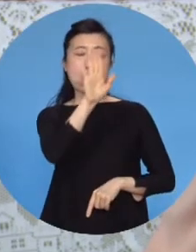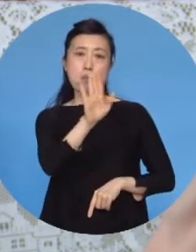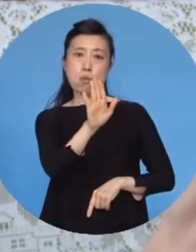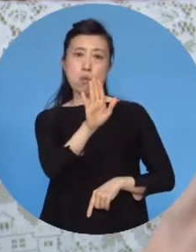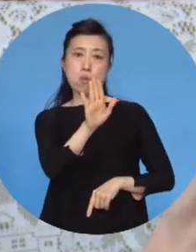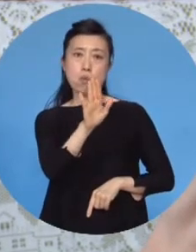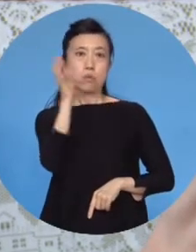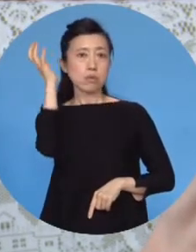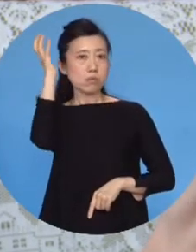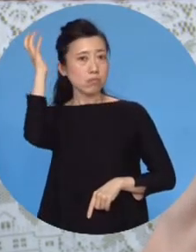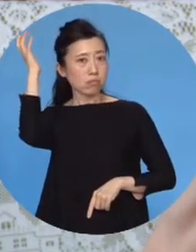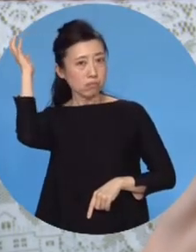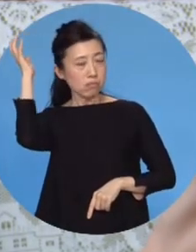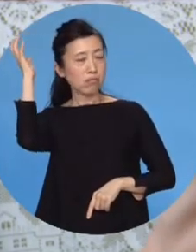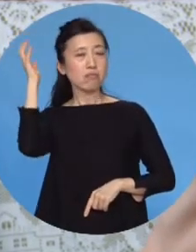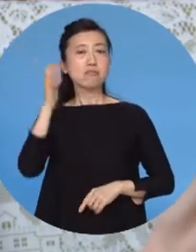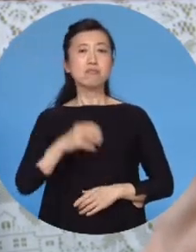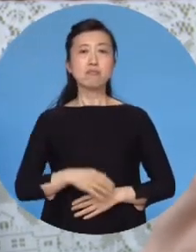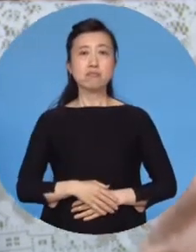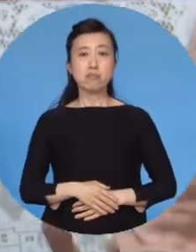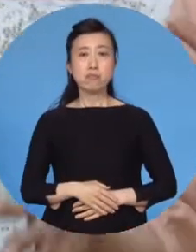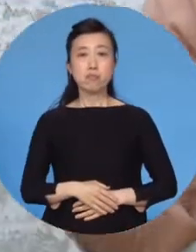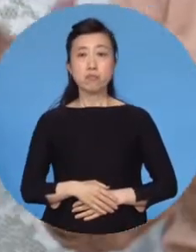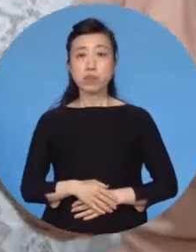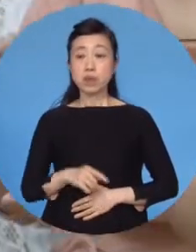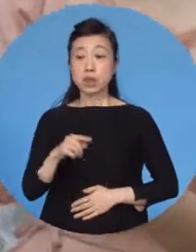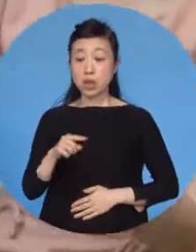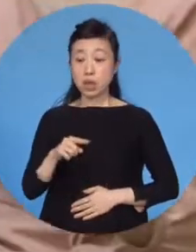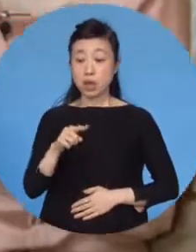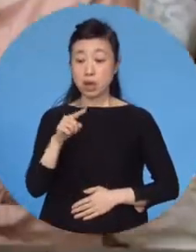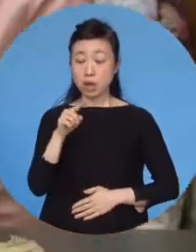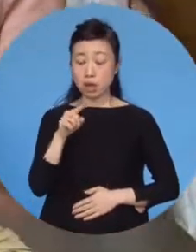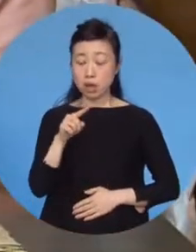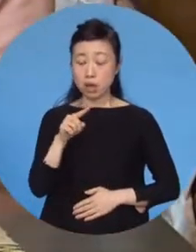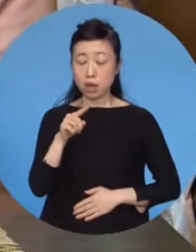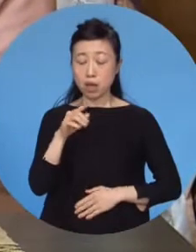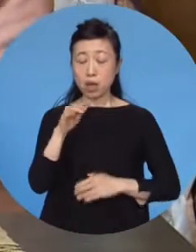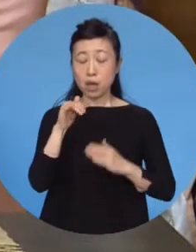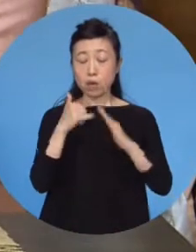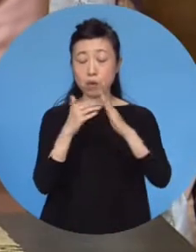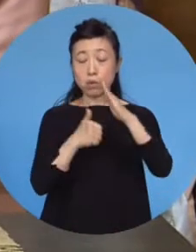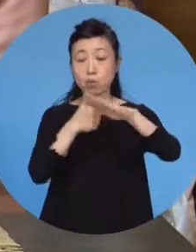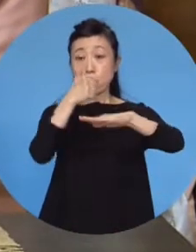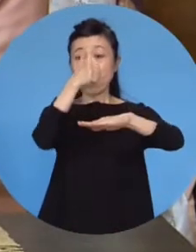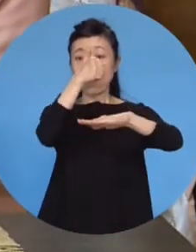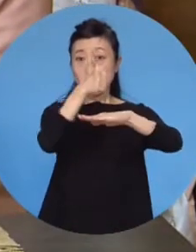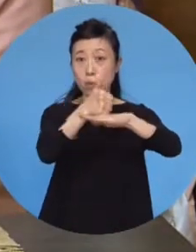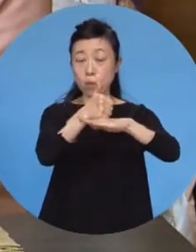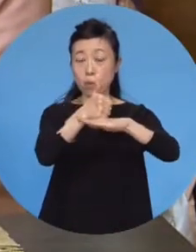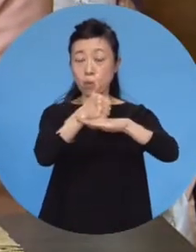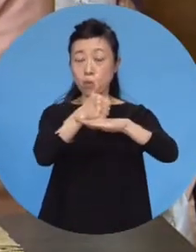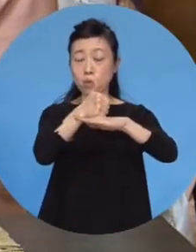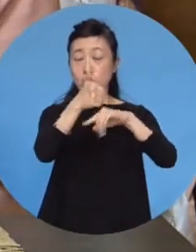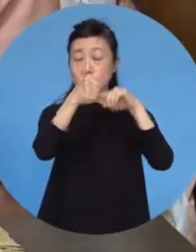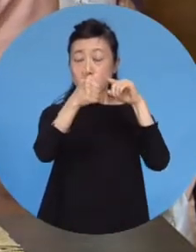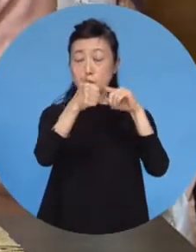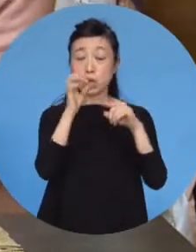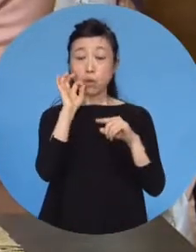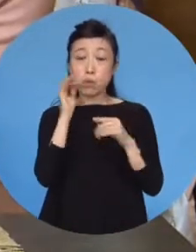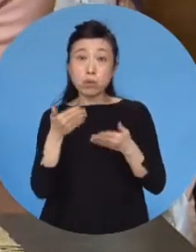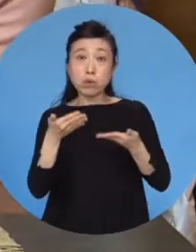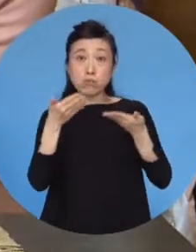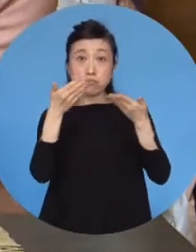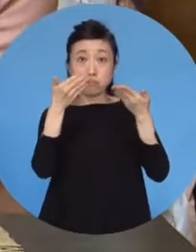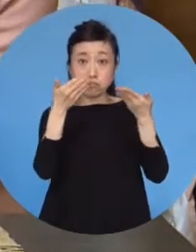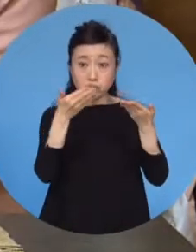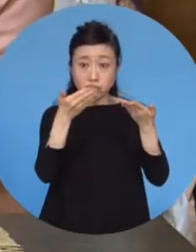でいたんだろうという。 じゃあ遺跡から遡ってみると、その族長の方にお米